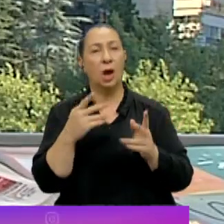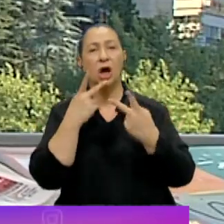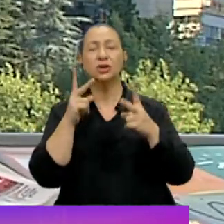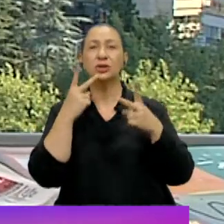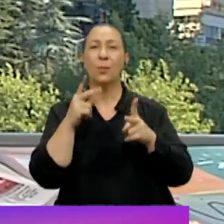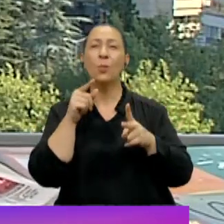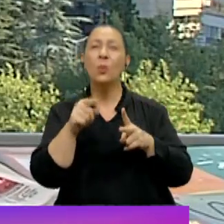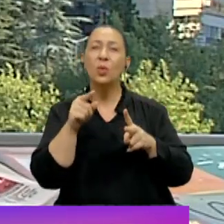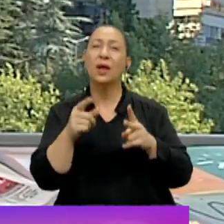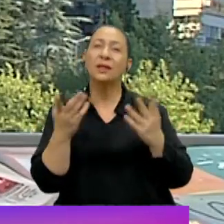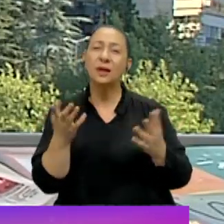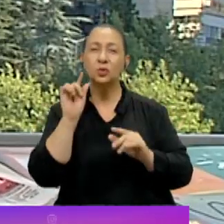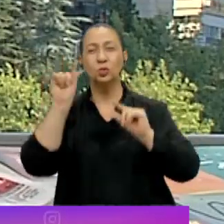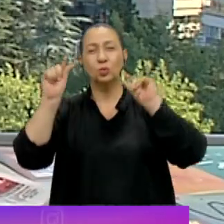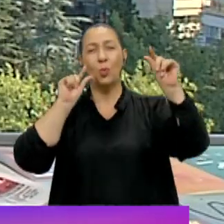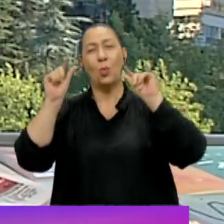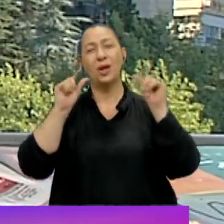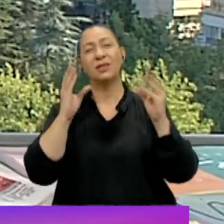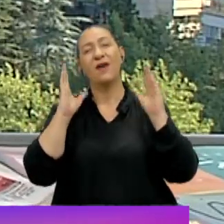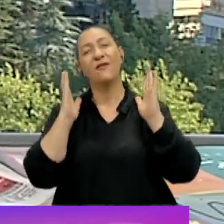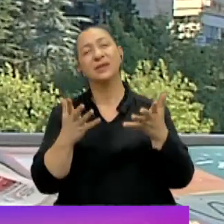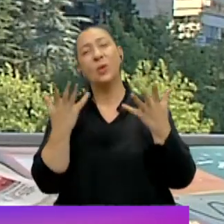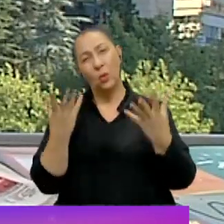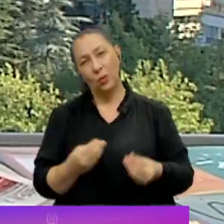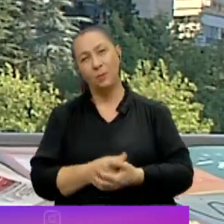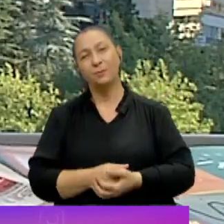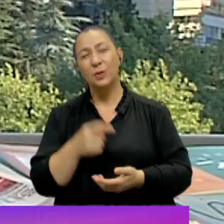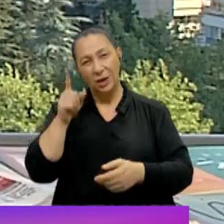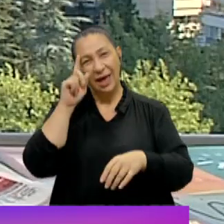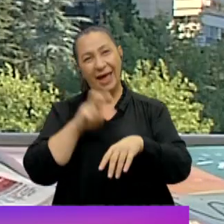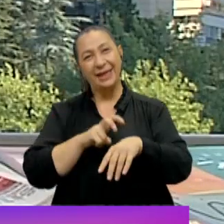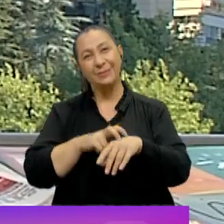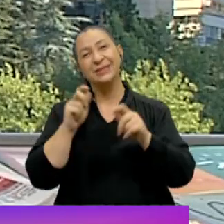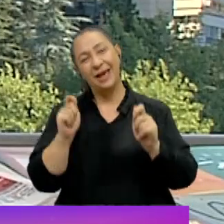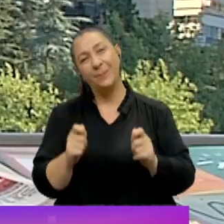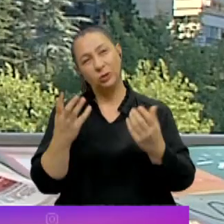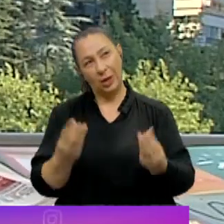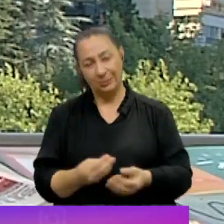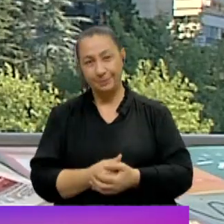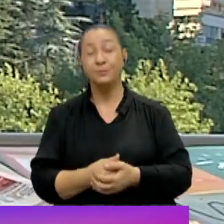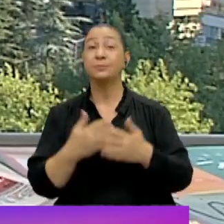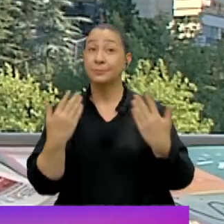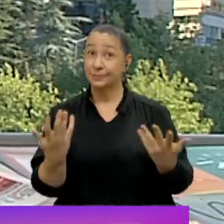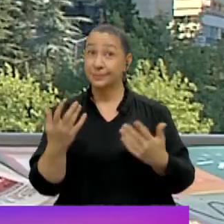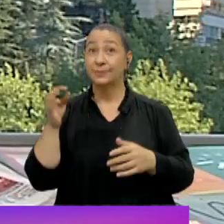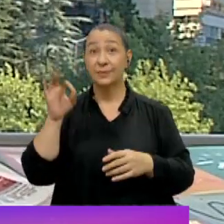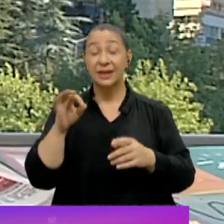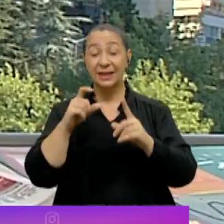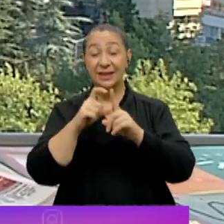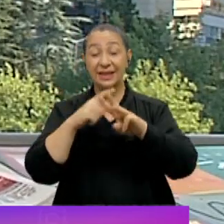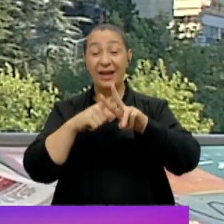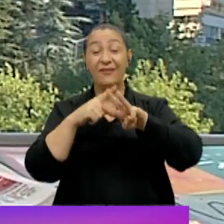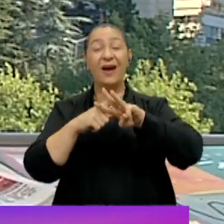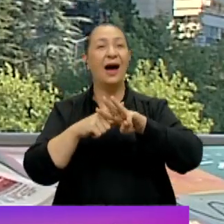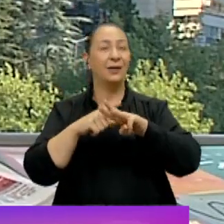açıklamalar, bunlara dair şüpheleriniz çok daha fazla artıyor. Bunun hatırlatmasını yapmış olalım. Ve gelelim Deva Partisi